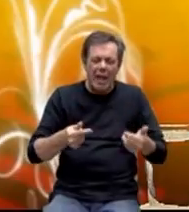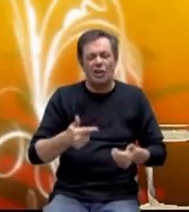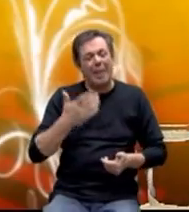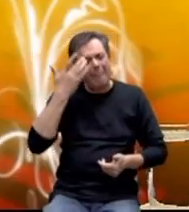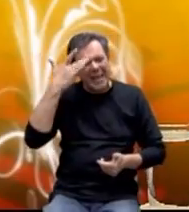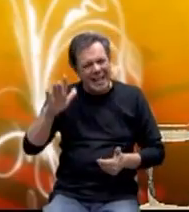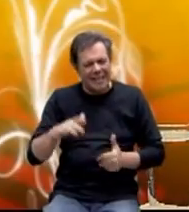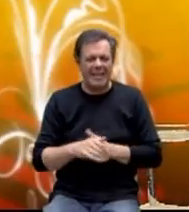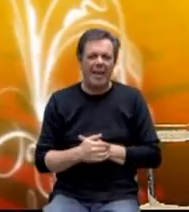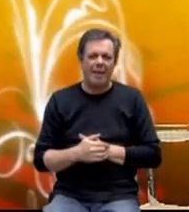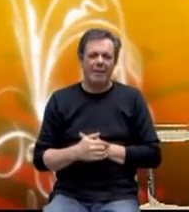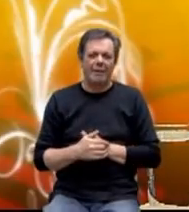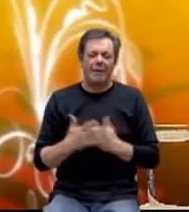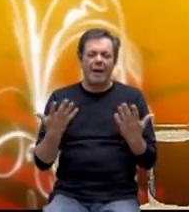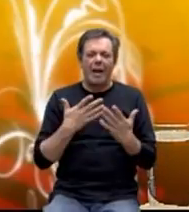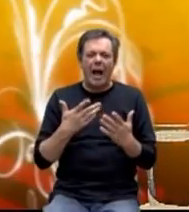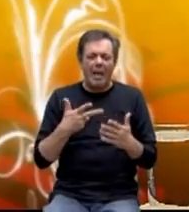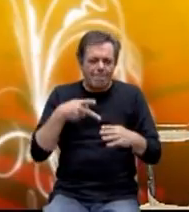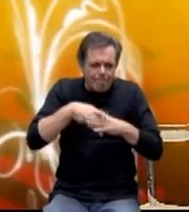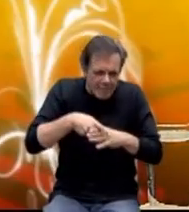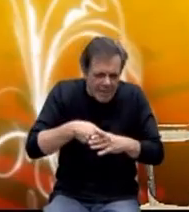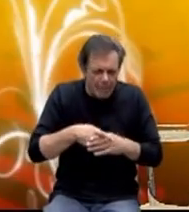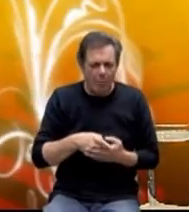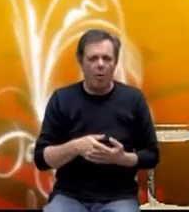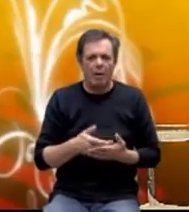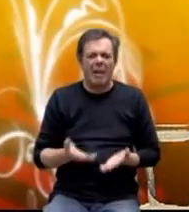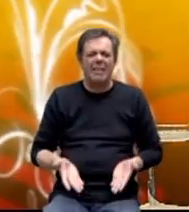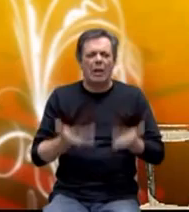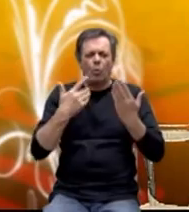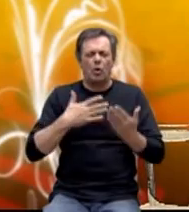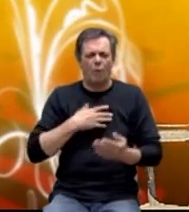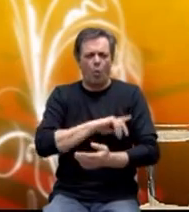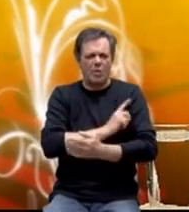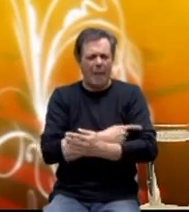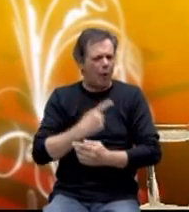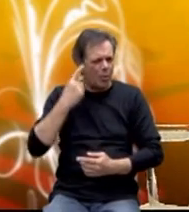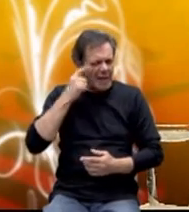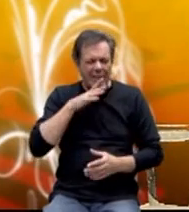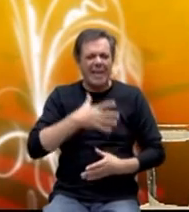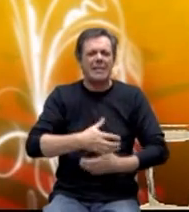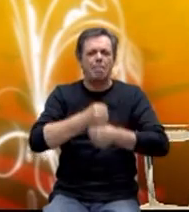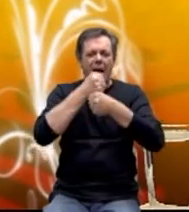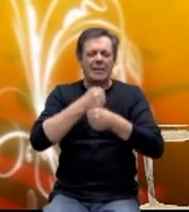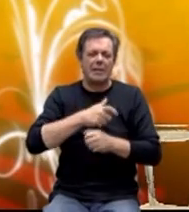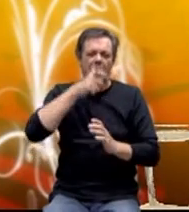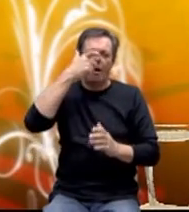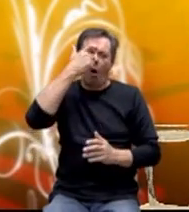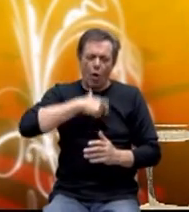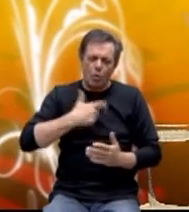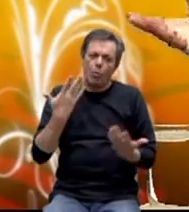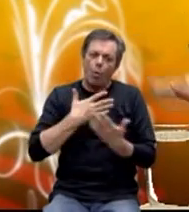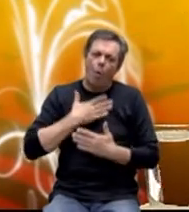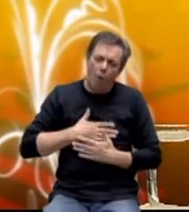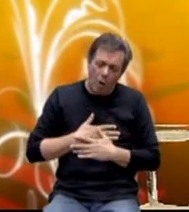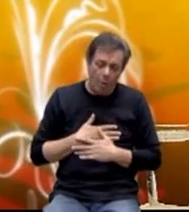neznalice, kad zapnemo, dignuti svoja snaga, svoje znanje i spasiti osobu i koju volimo,